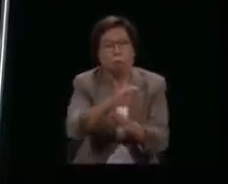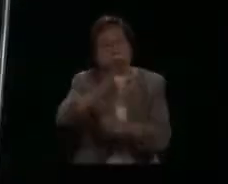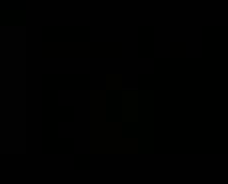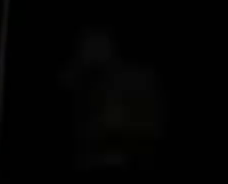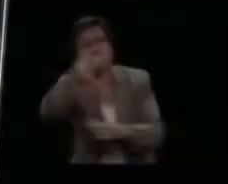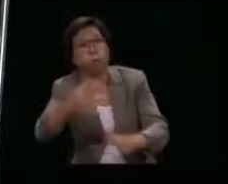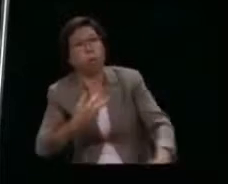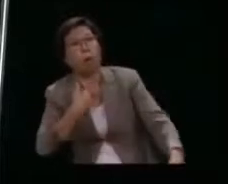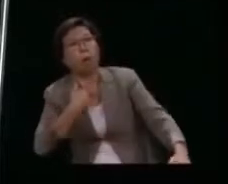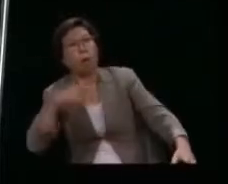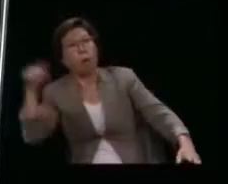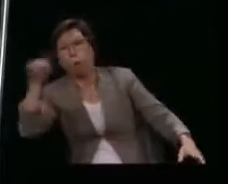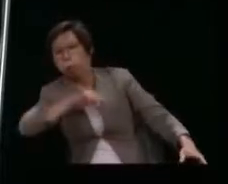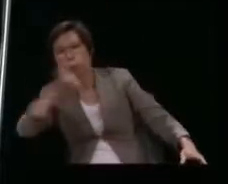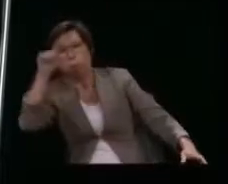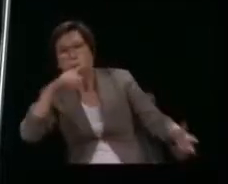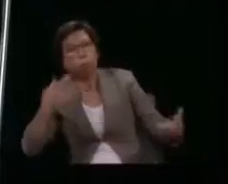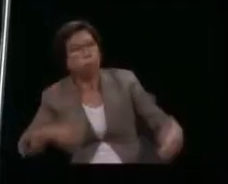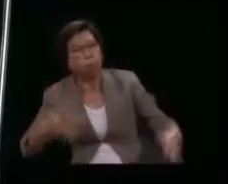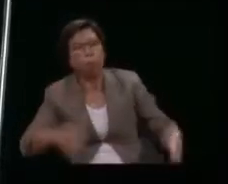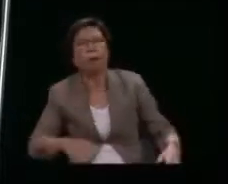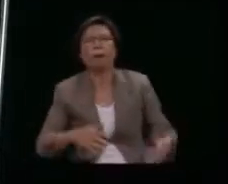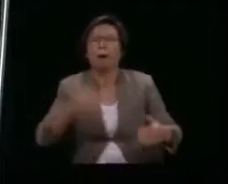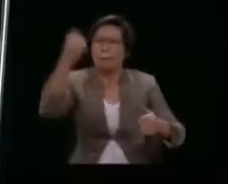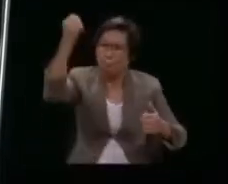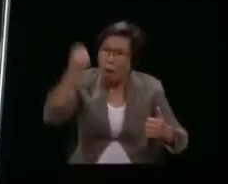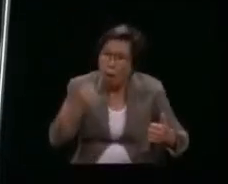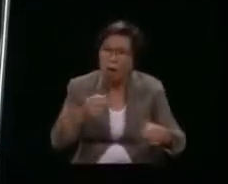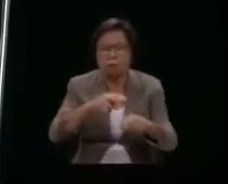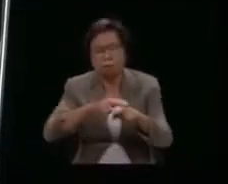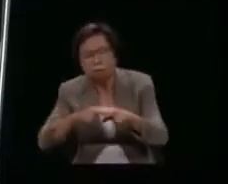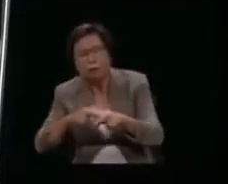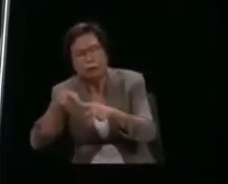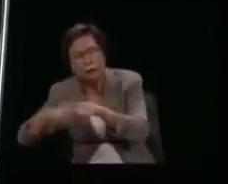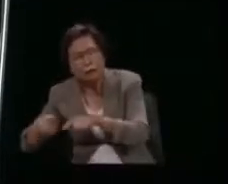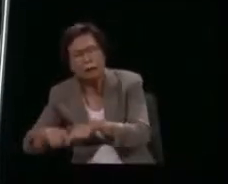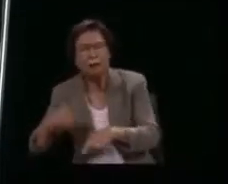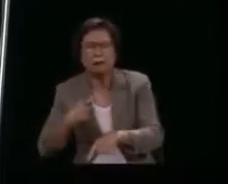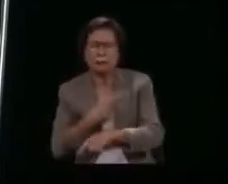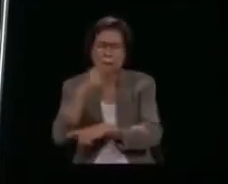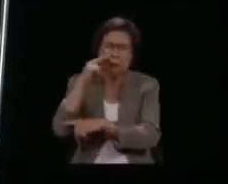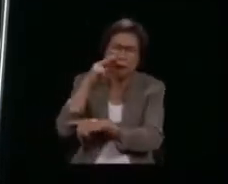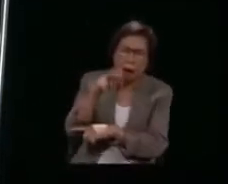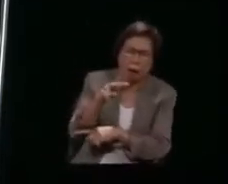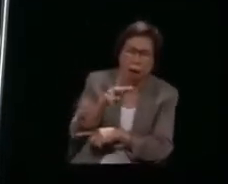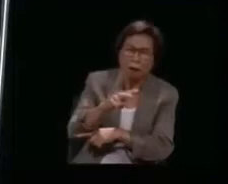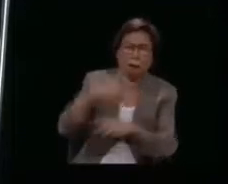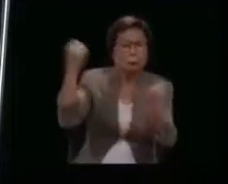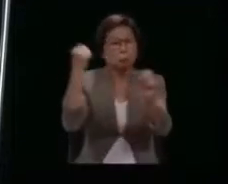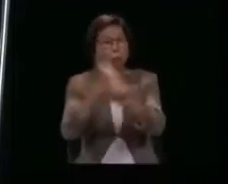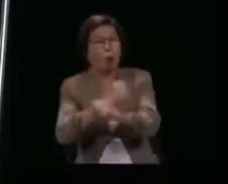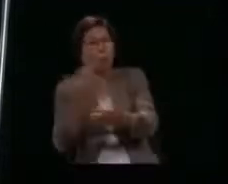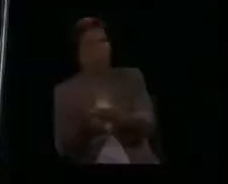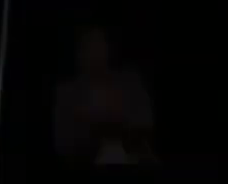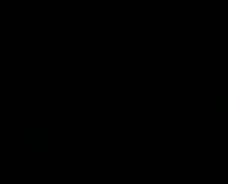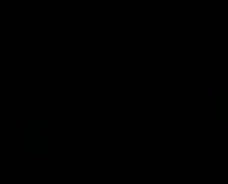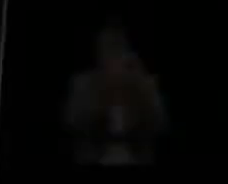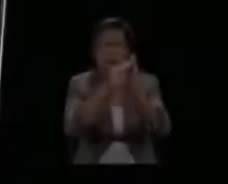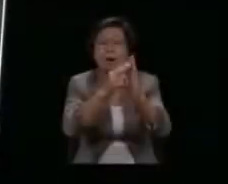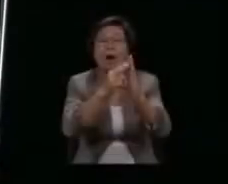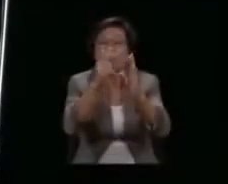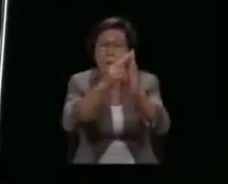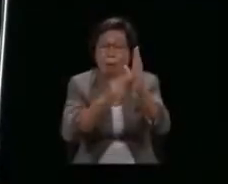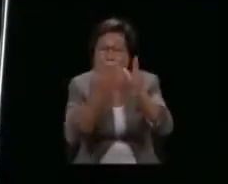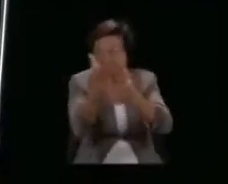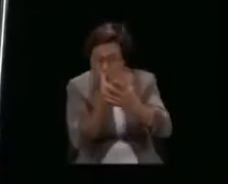besar. Bukan itu saja, pengaturan awam. Kemudian kita juga lihat ada satu cabaran baru dalam sektor maritim,